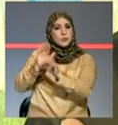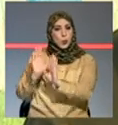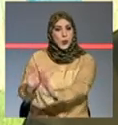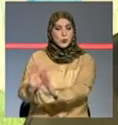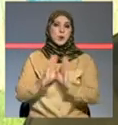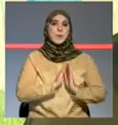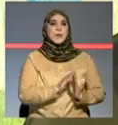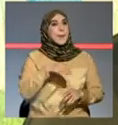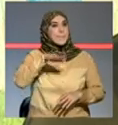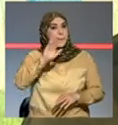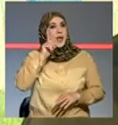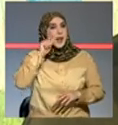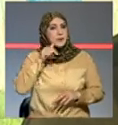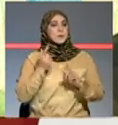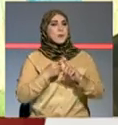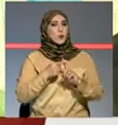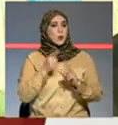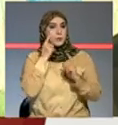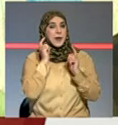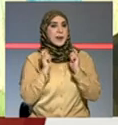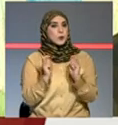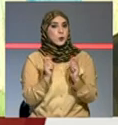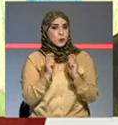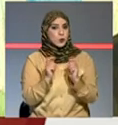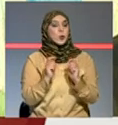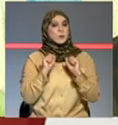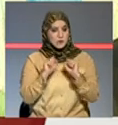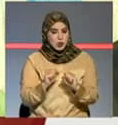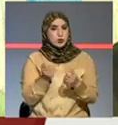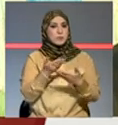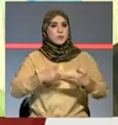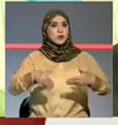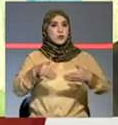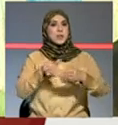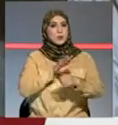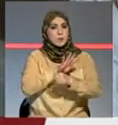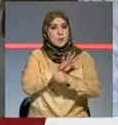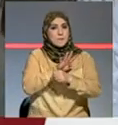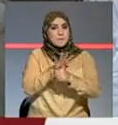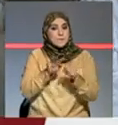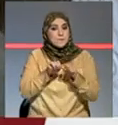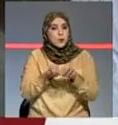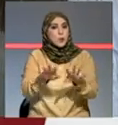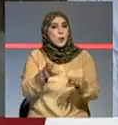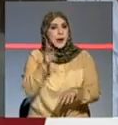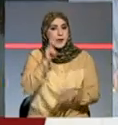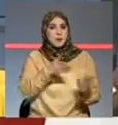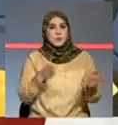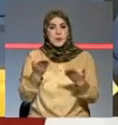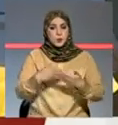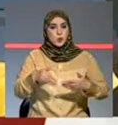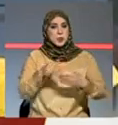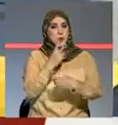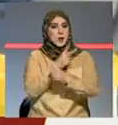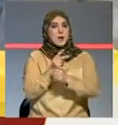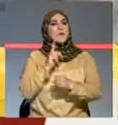اما يلزمنا نردوا بالنا خاطر راهو الوضع ينجم يمشي ويدهور. وضع وبائي دقيق